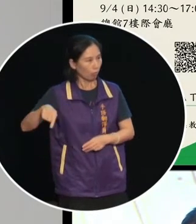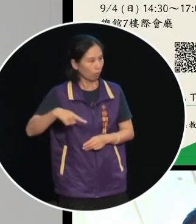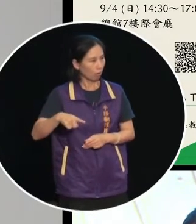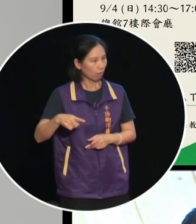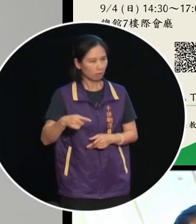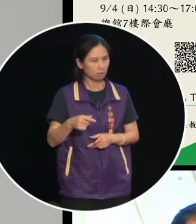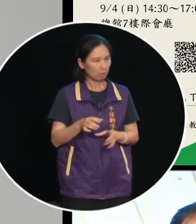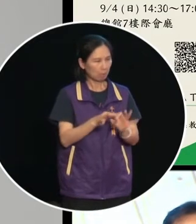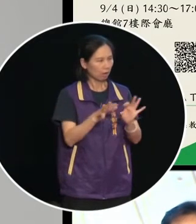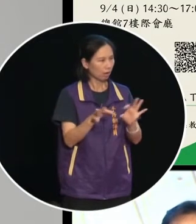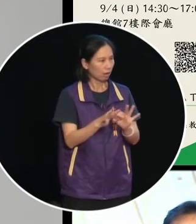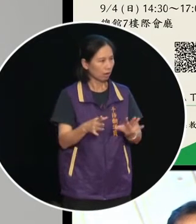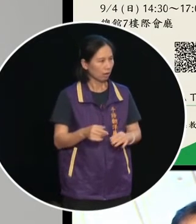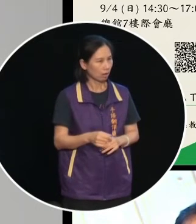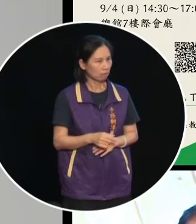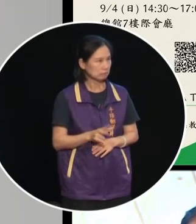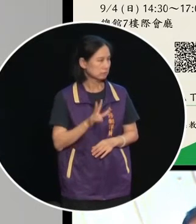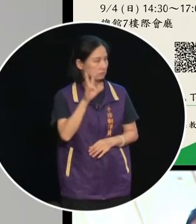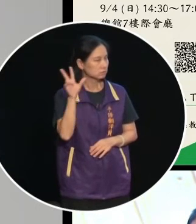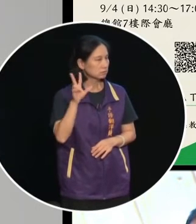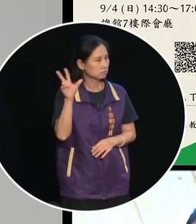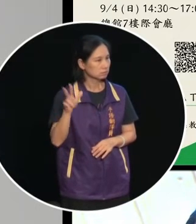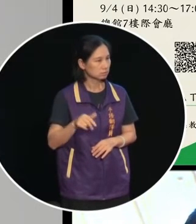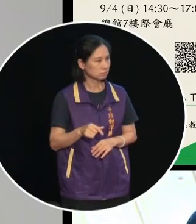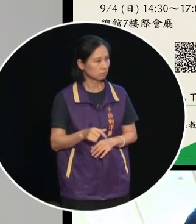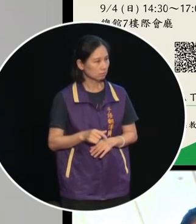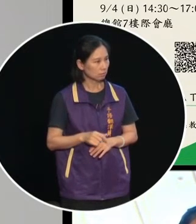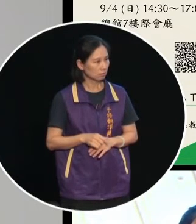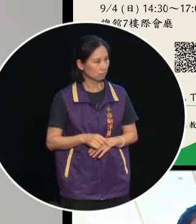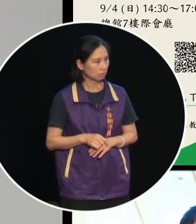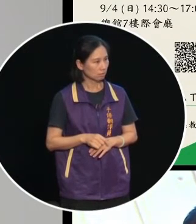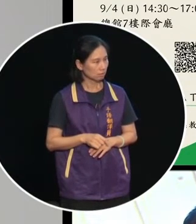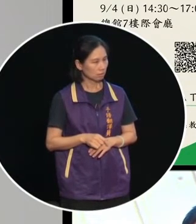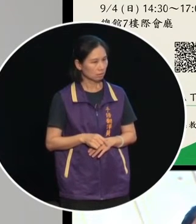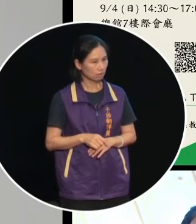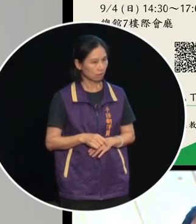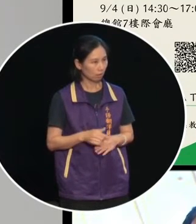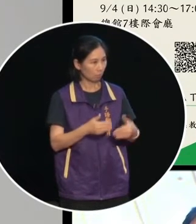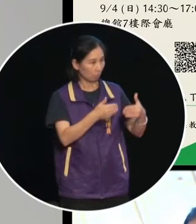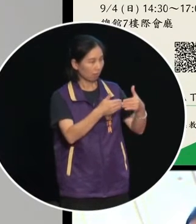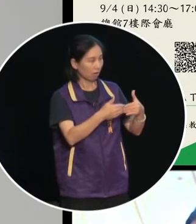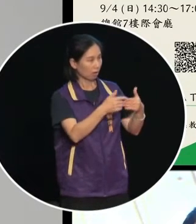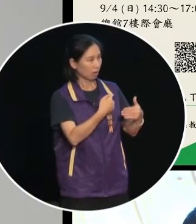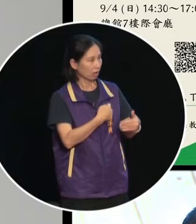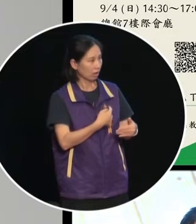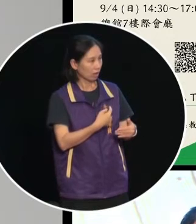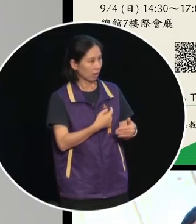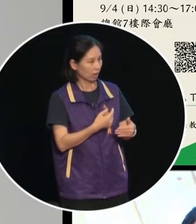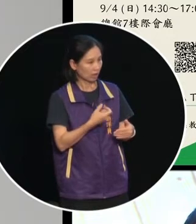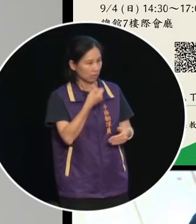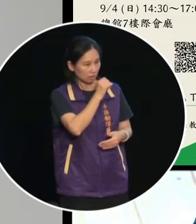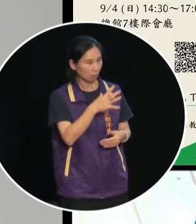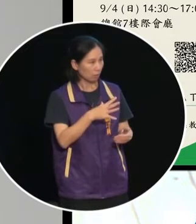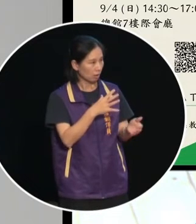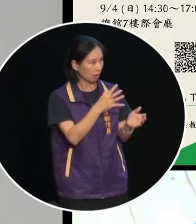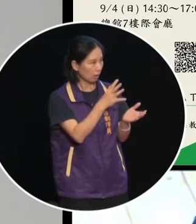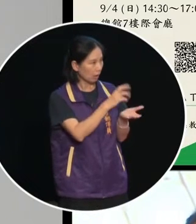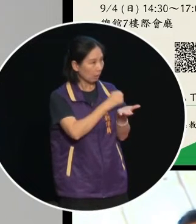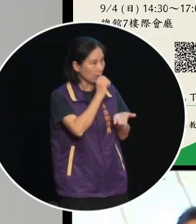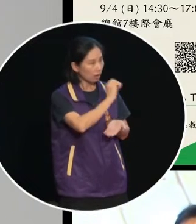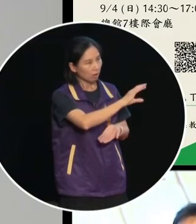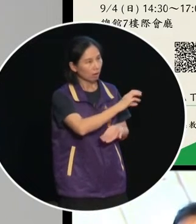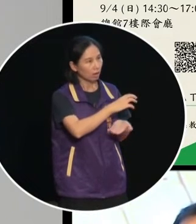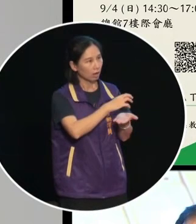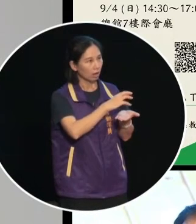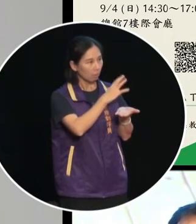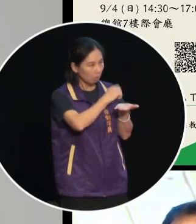关系，他们不在乎。中国把台湾吃掉也，可能他们不会很难过。跟我们